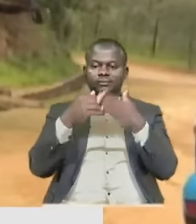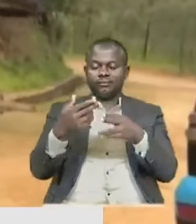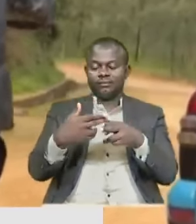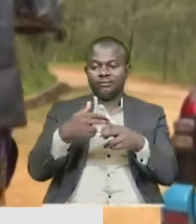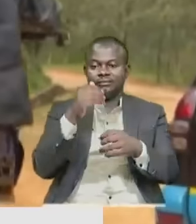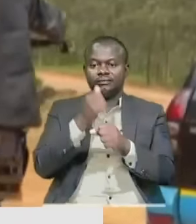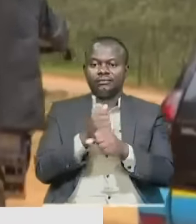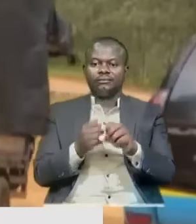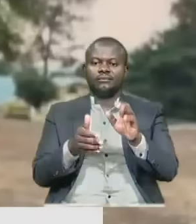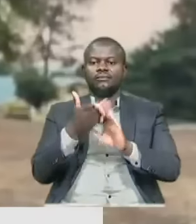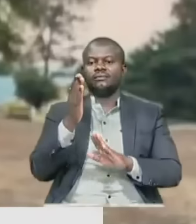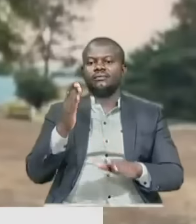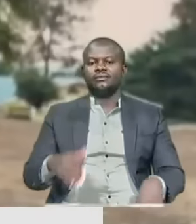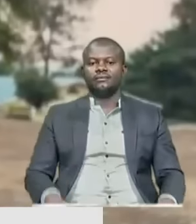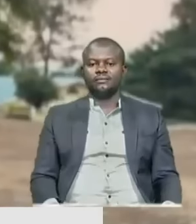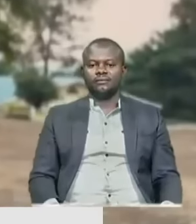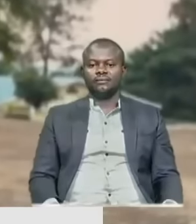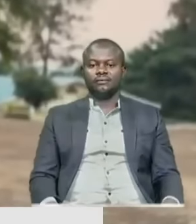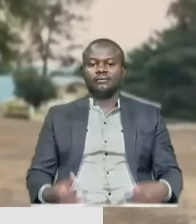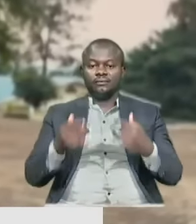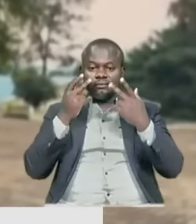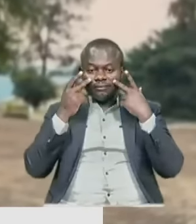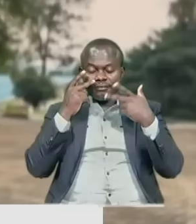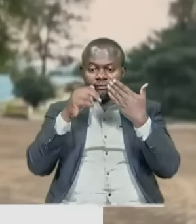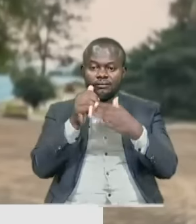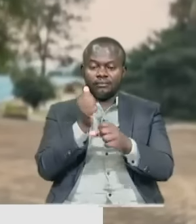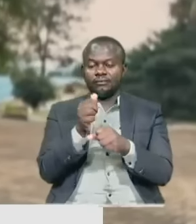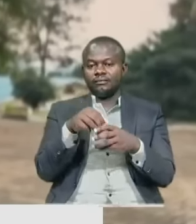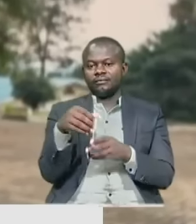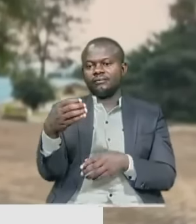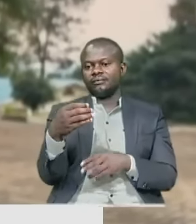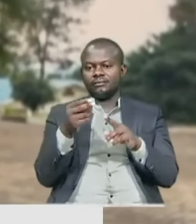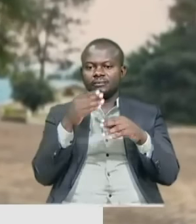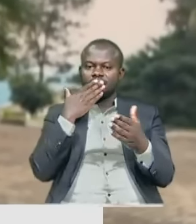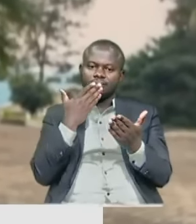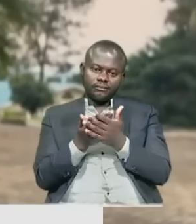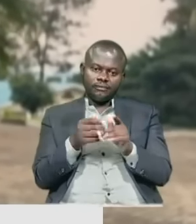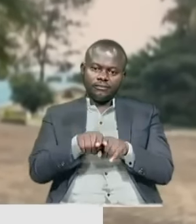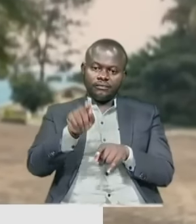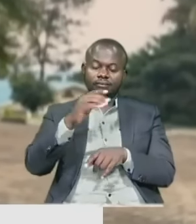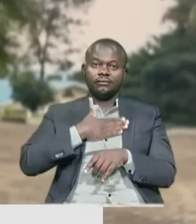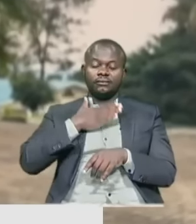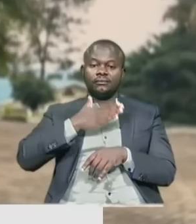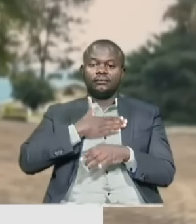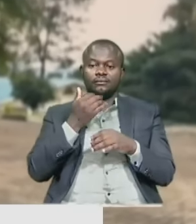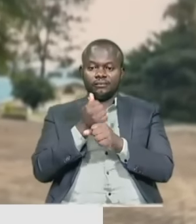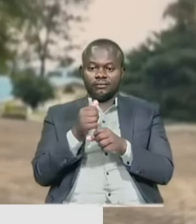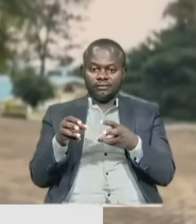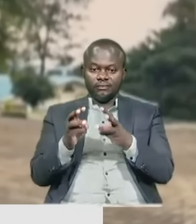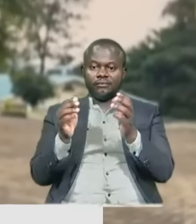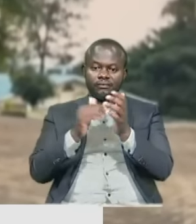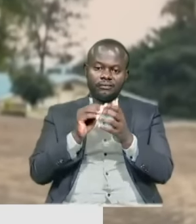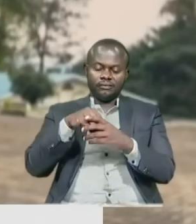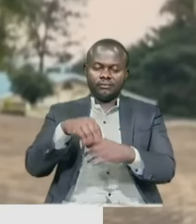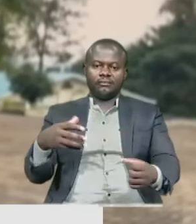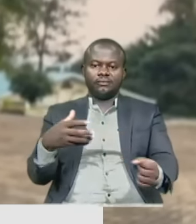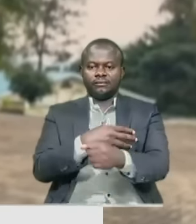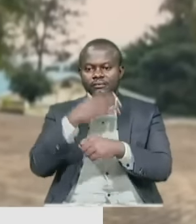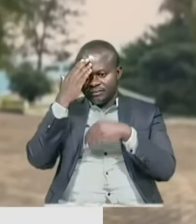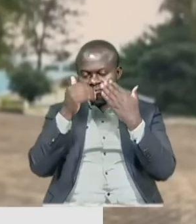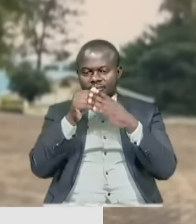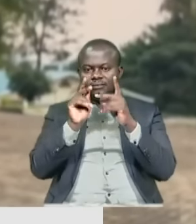muyizakorwa vuba mwabonye ko abari gukorera muri cooperative biri kugenda neza nabo barabyishimira turakora rero uburyo bwo kongera gushyiramo ingufu kugira ngo